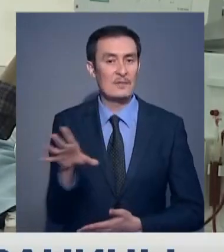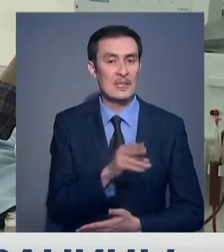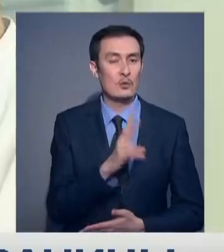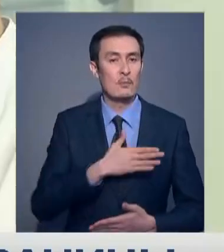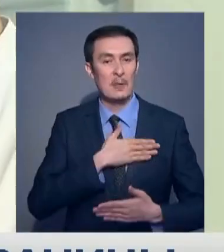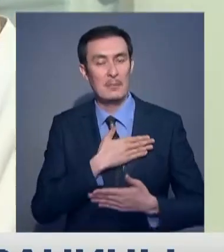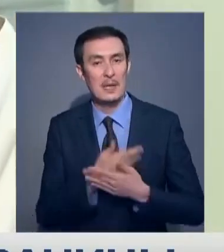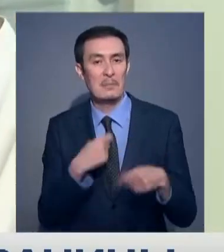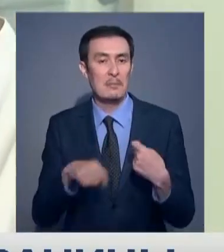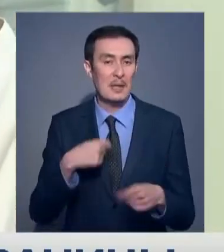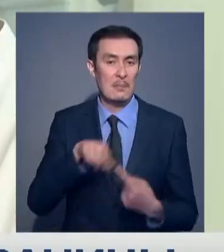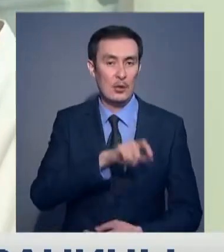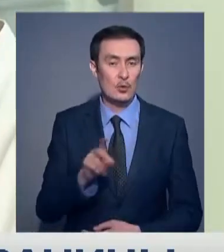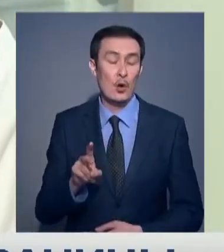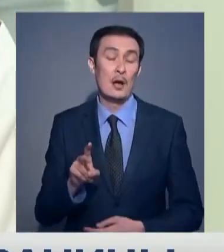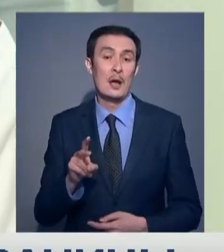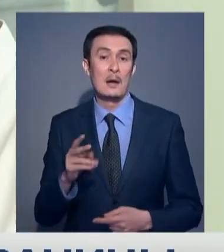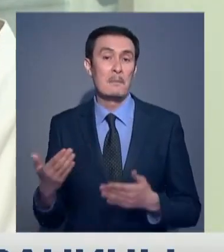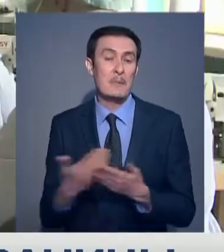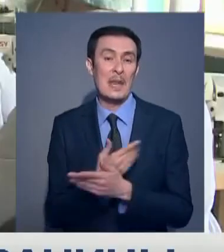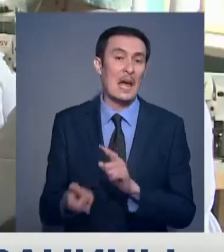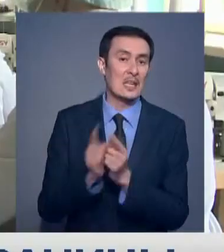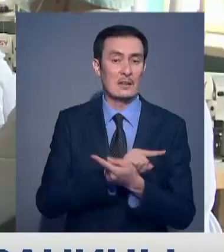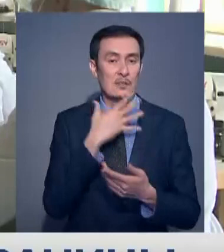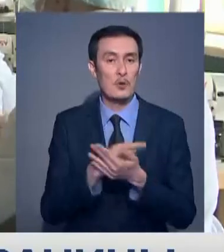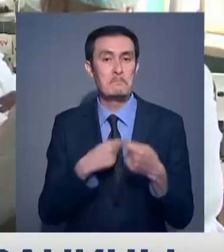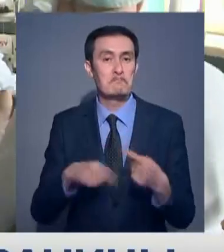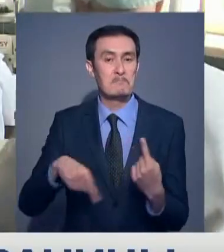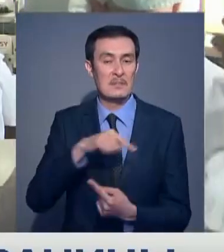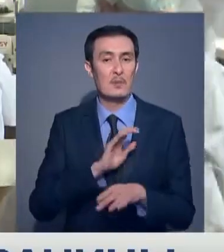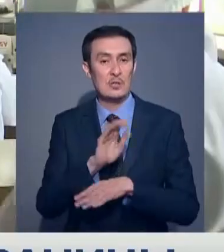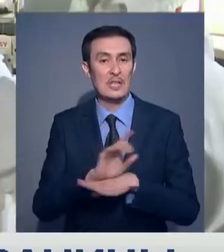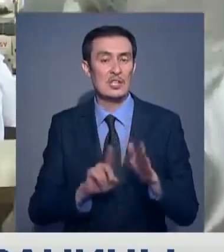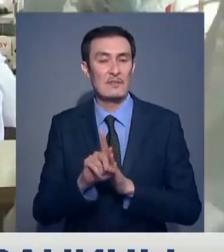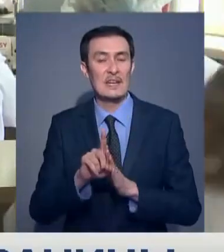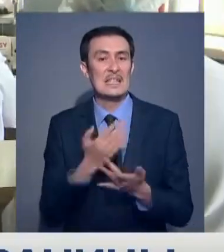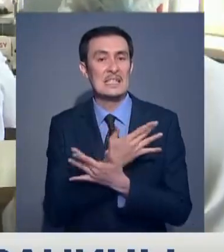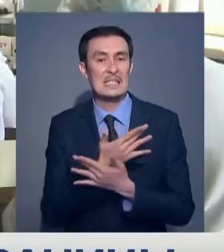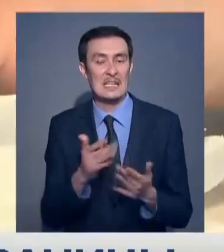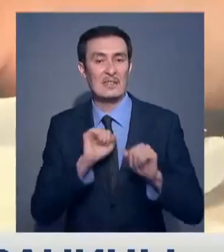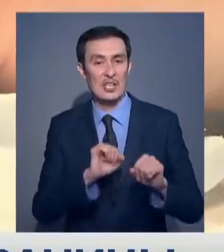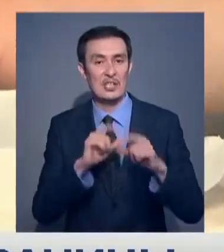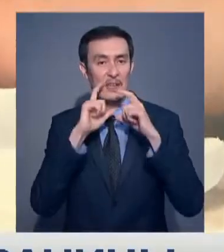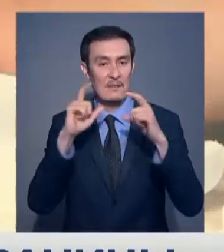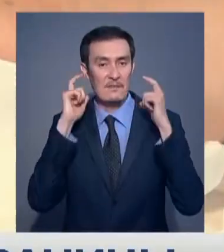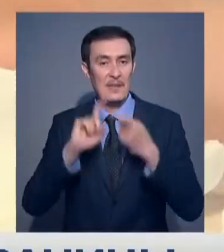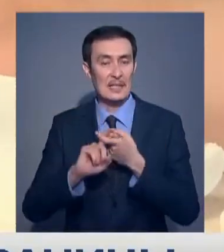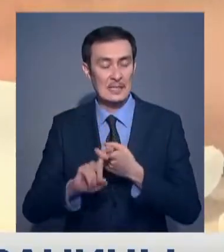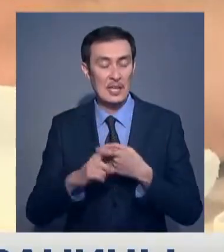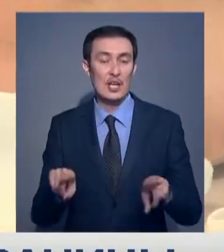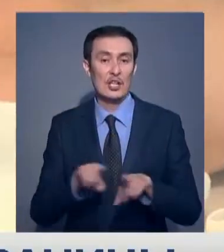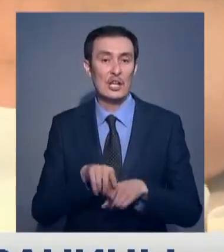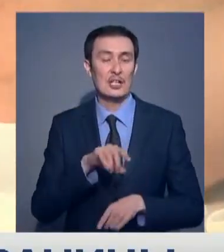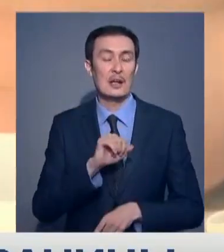благодарность всем предпринимателям, которые переориентировали свой бизнес и начали производить средства индивидуальной защиты от инфекции.